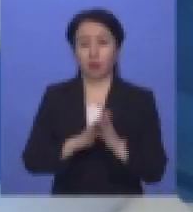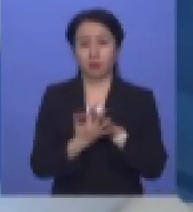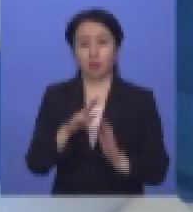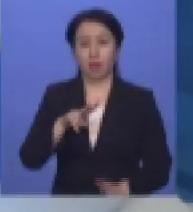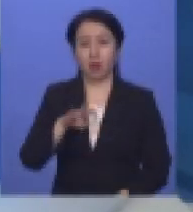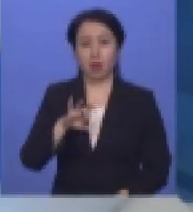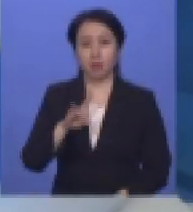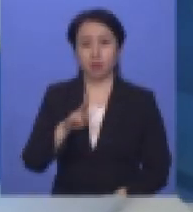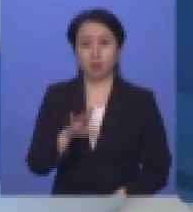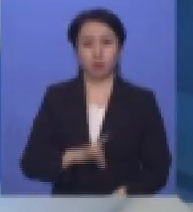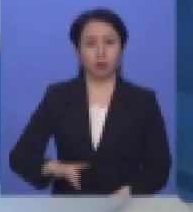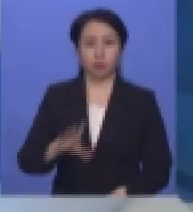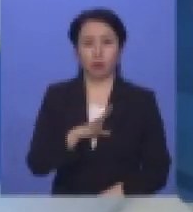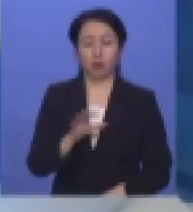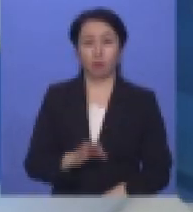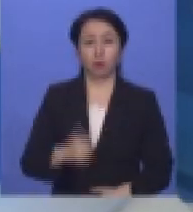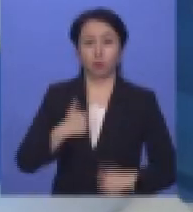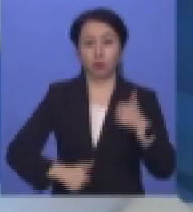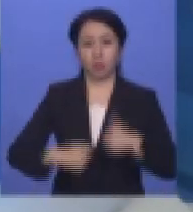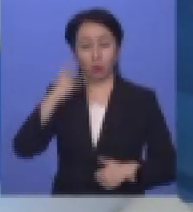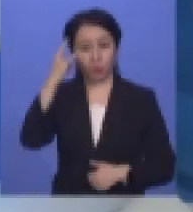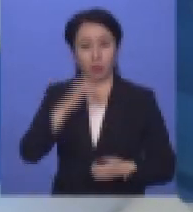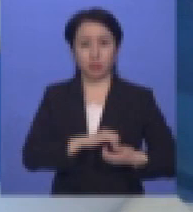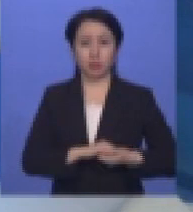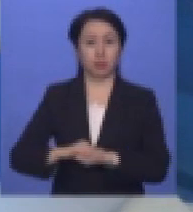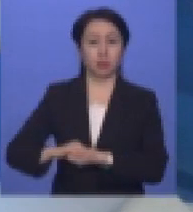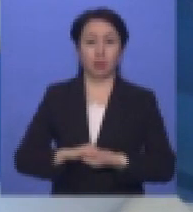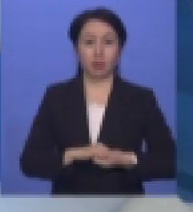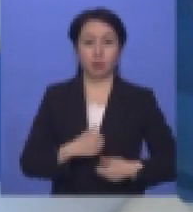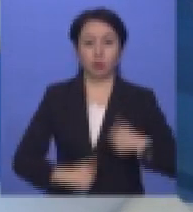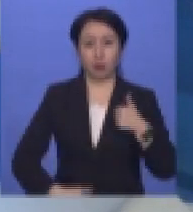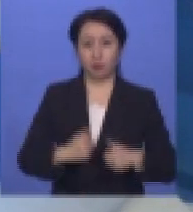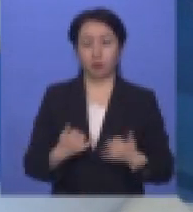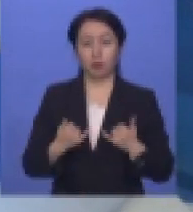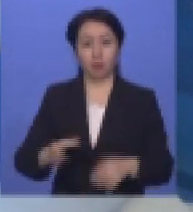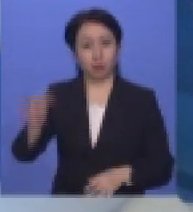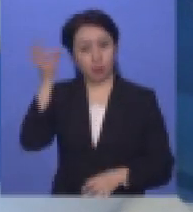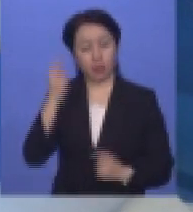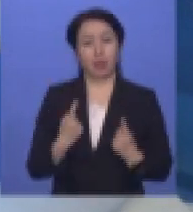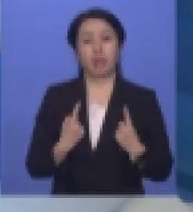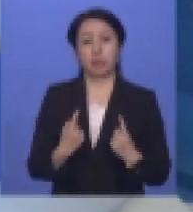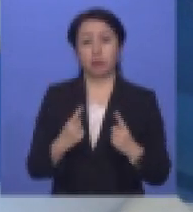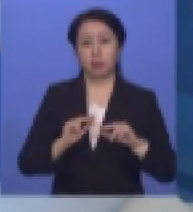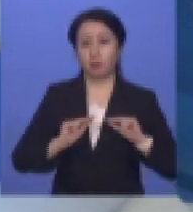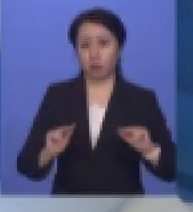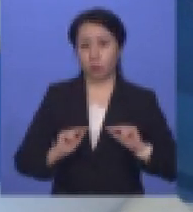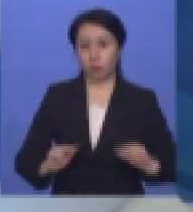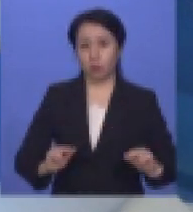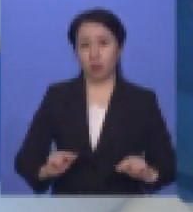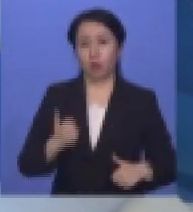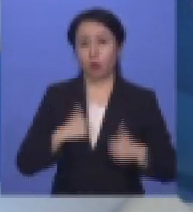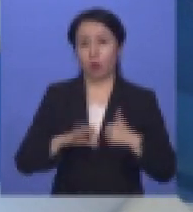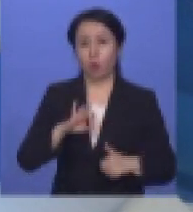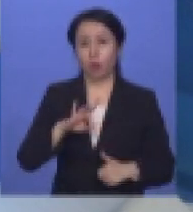В селе Ленинское Каинского района прошел областной турнир по казак-кюрюсе. Соревнования посвящены памяти известного тренера и педагога